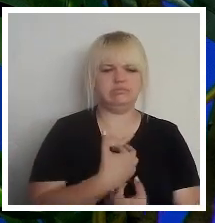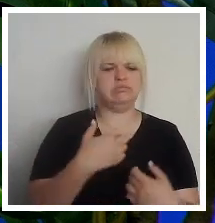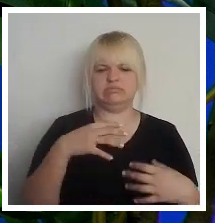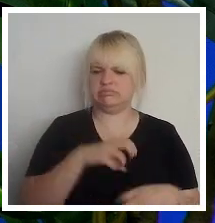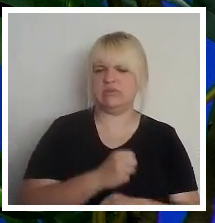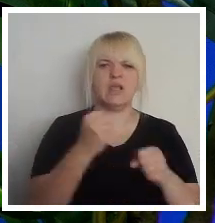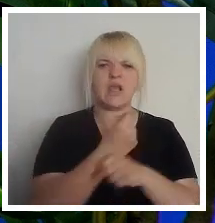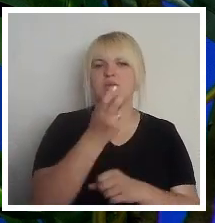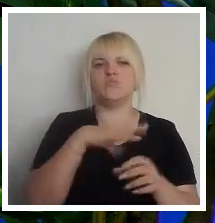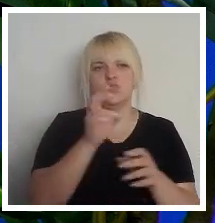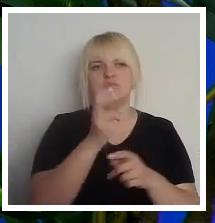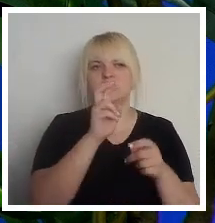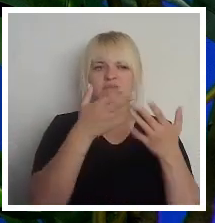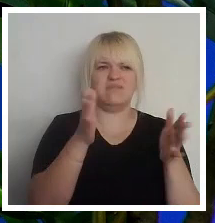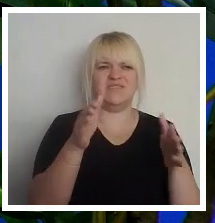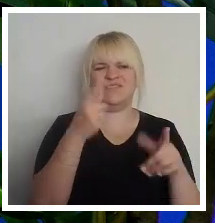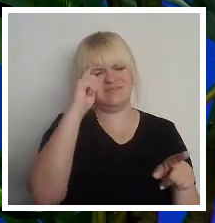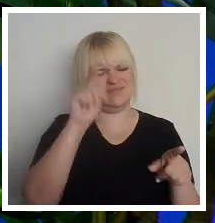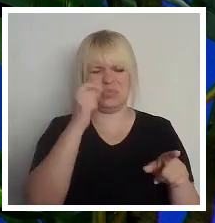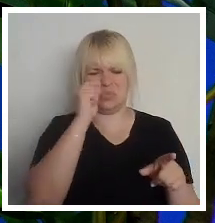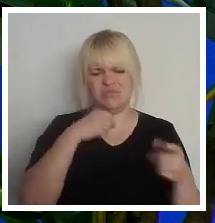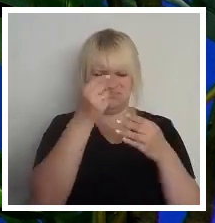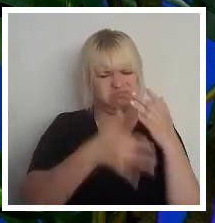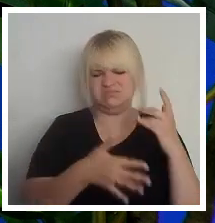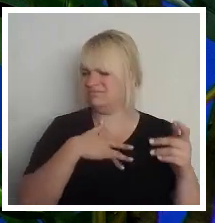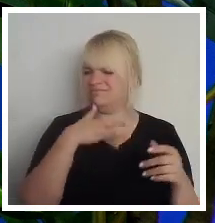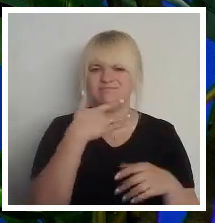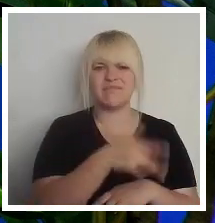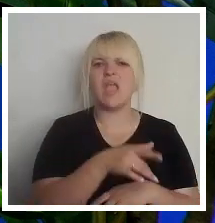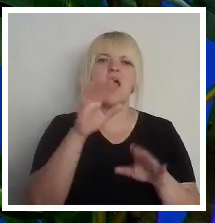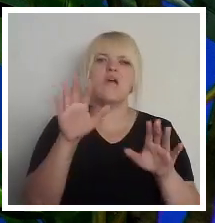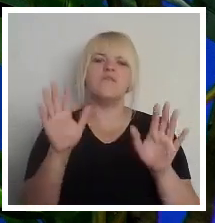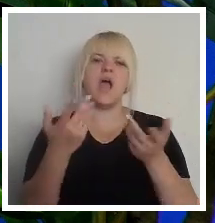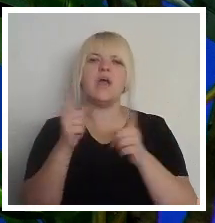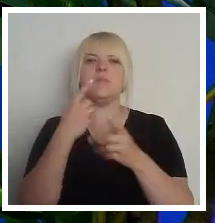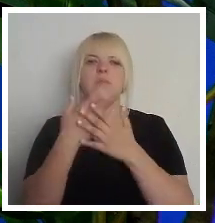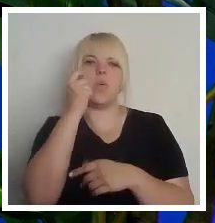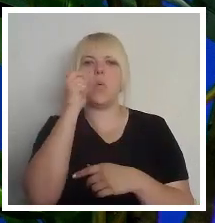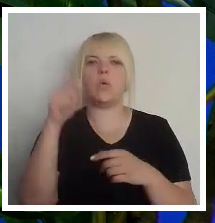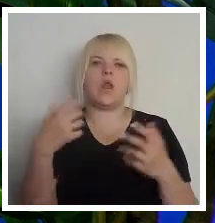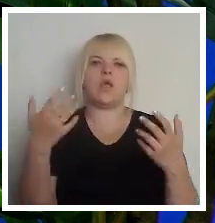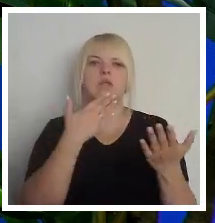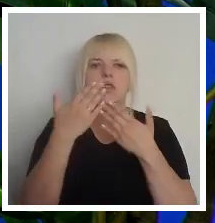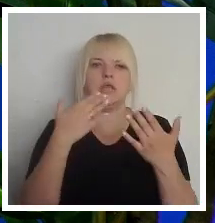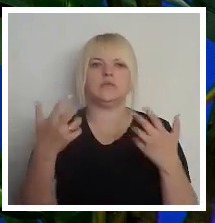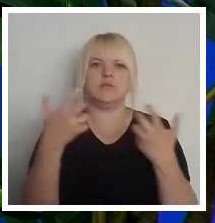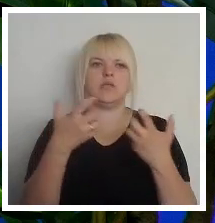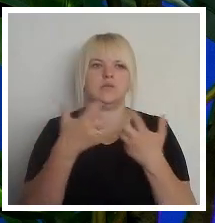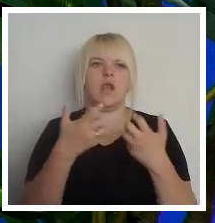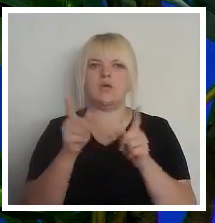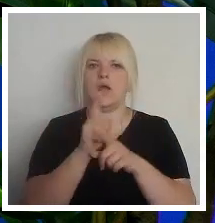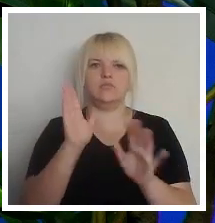mūsu apmeklējumā, gan arī cilvēku un sabiedrības grupu attieksmē pret Ukrainas karu. Tā kā šī atbildība